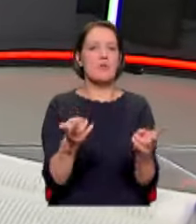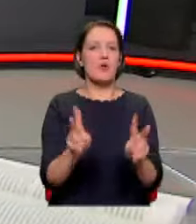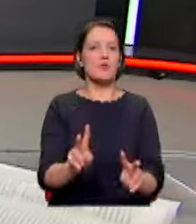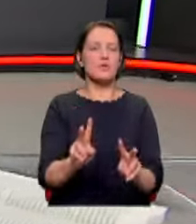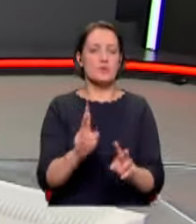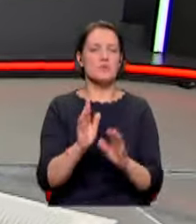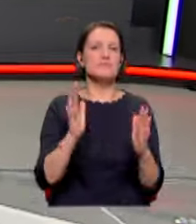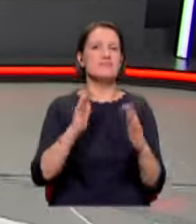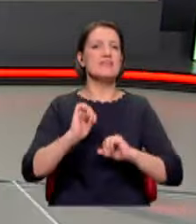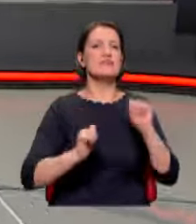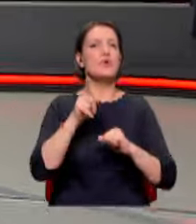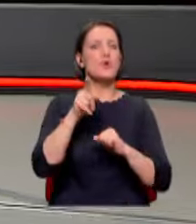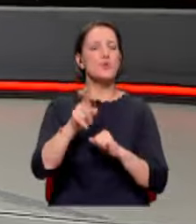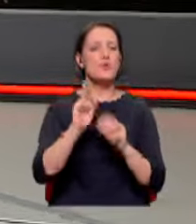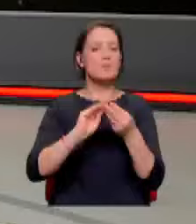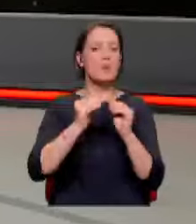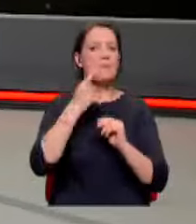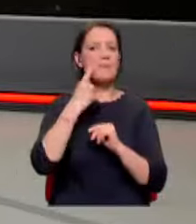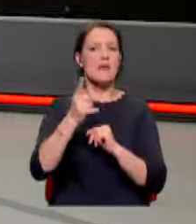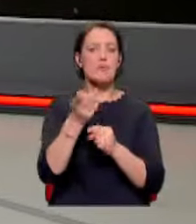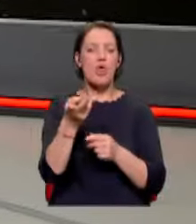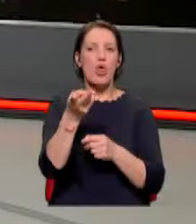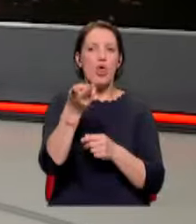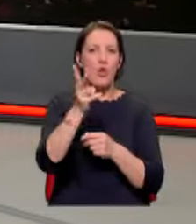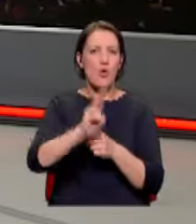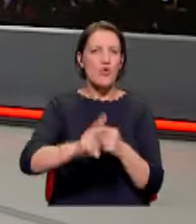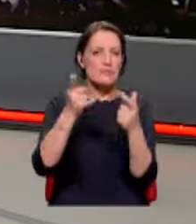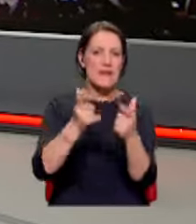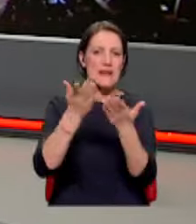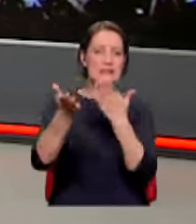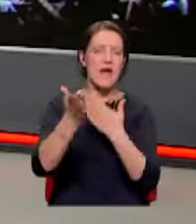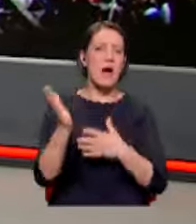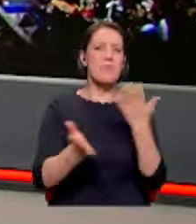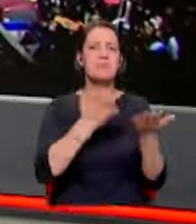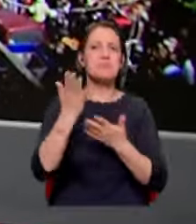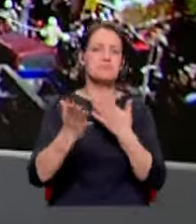kulübü meselesine bir bakalım. Ölüm kapanında ihmaller zinciri.